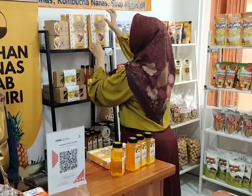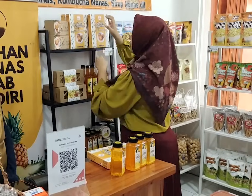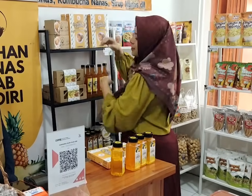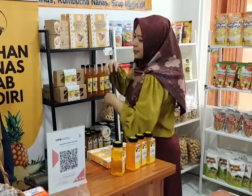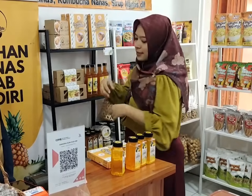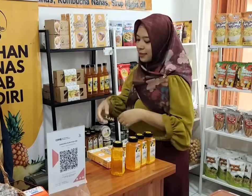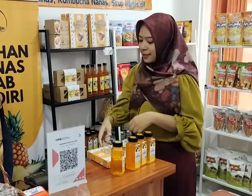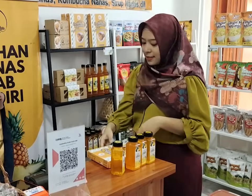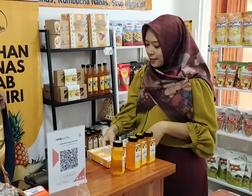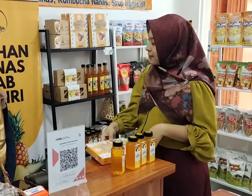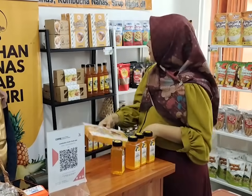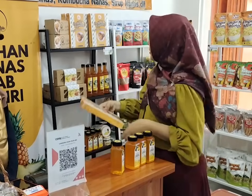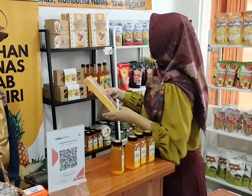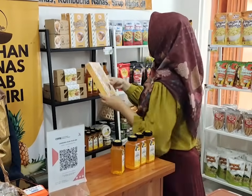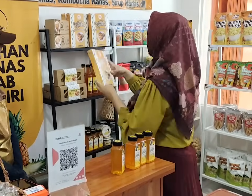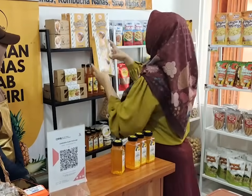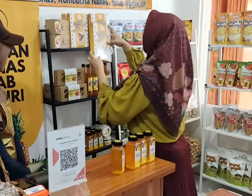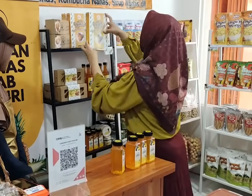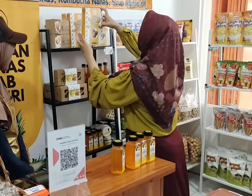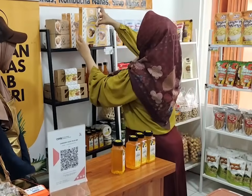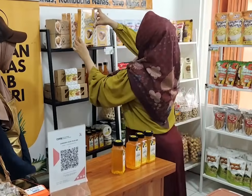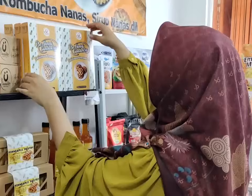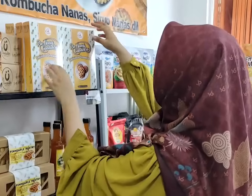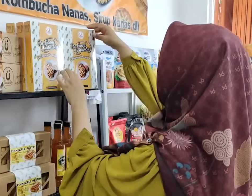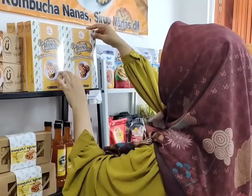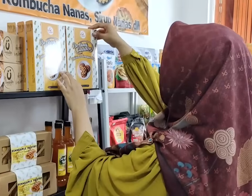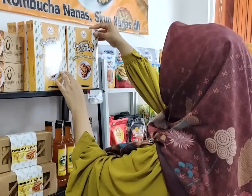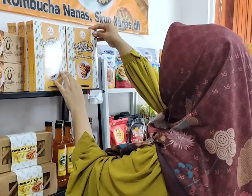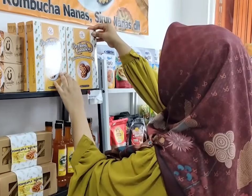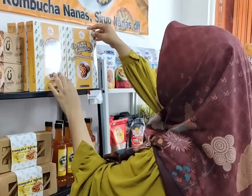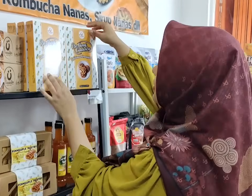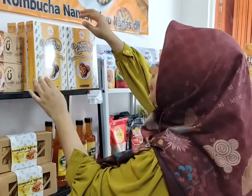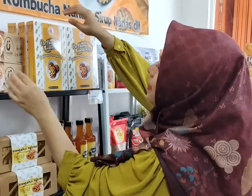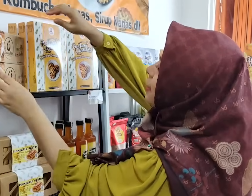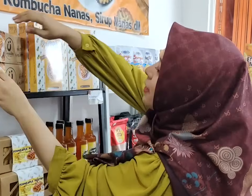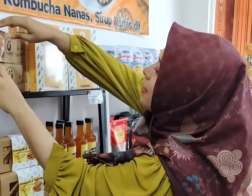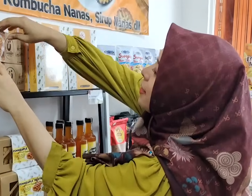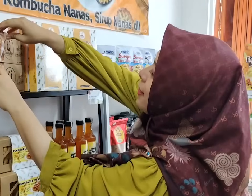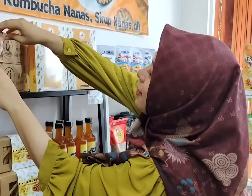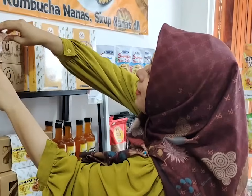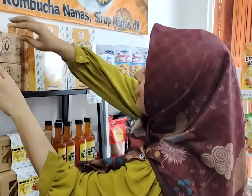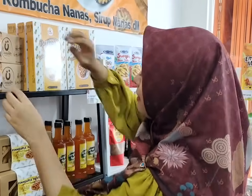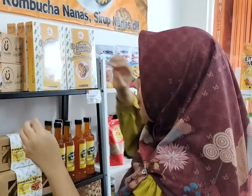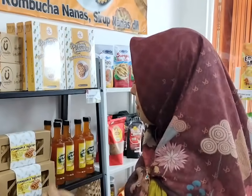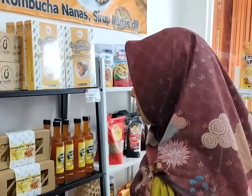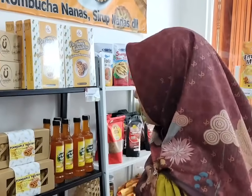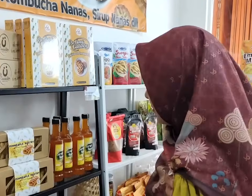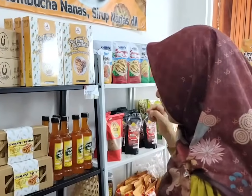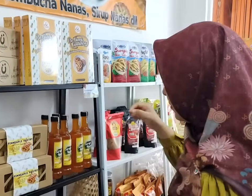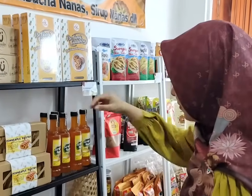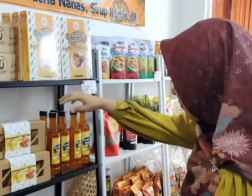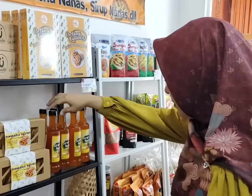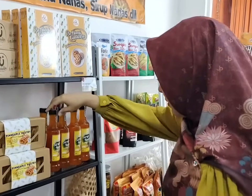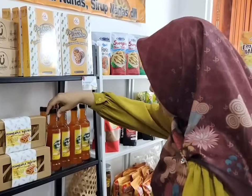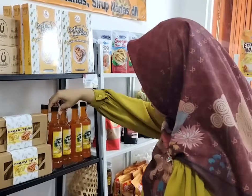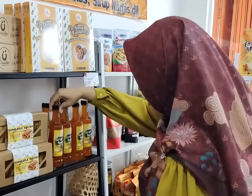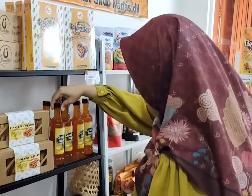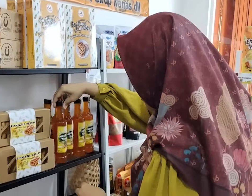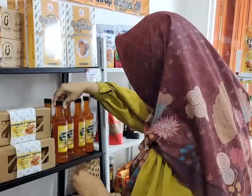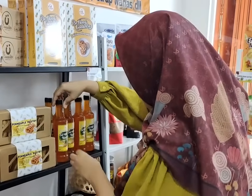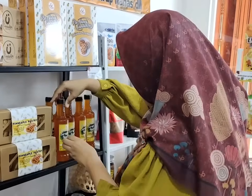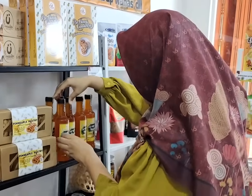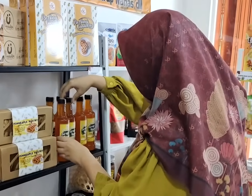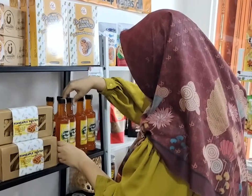lagi diangkat di kabupaten gitu. Dan UMKM kan di masa COVID kan sangat dibantu, disupport dari segala lini kan mas. Jadi kayak